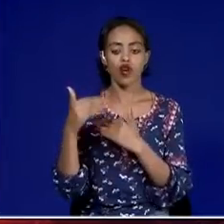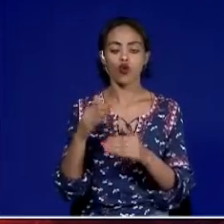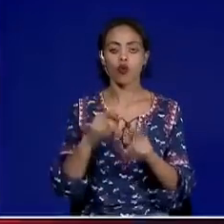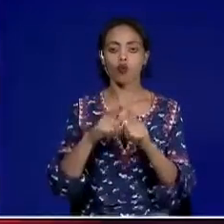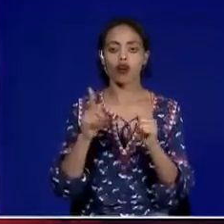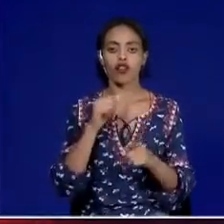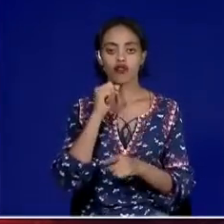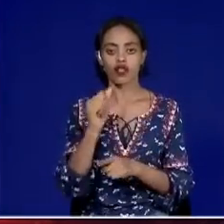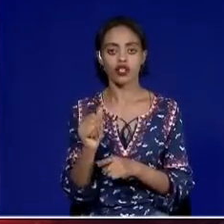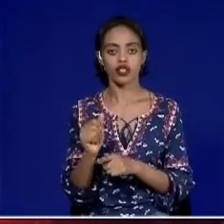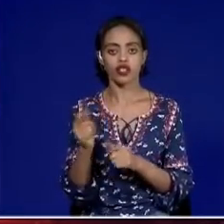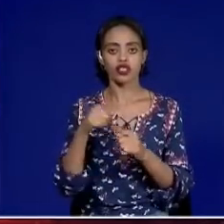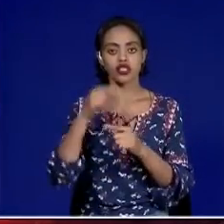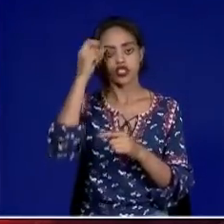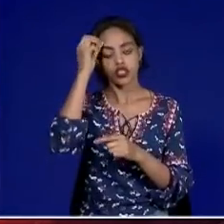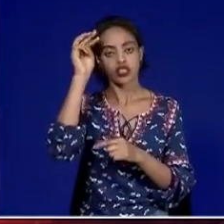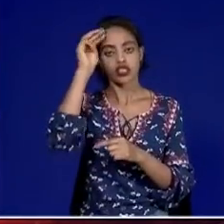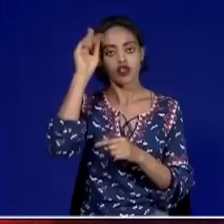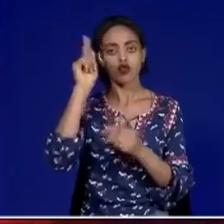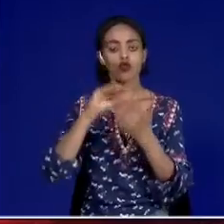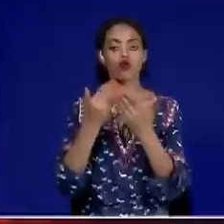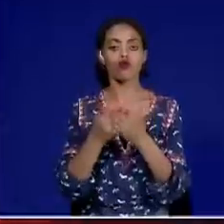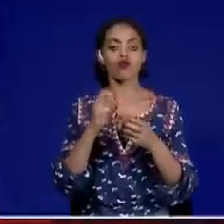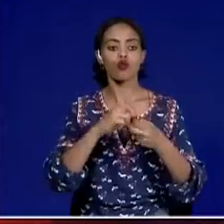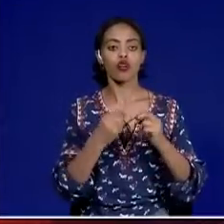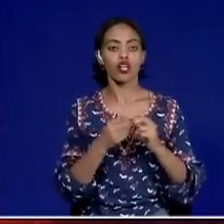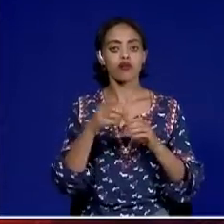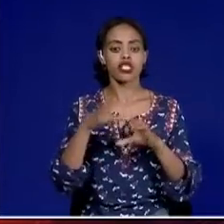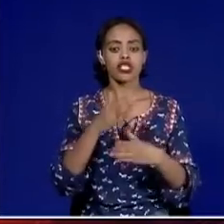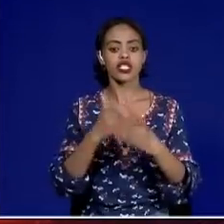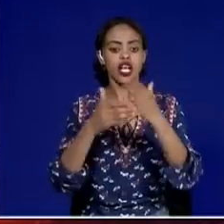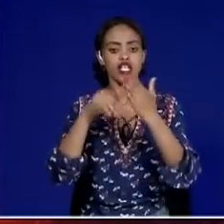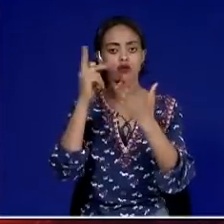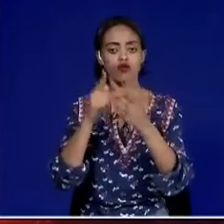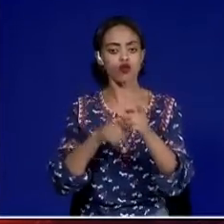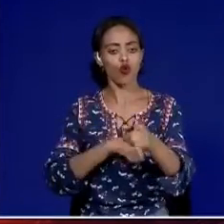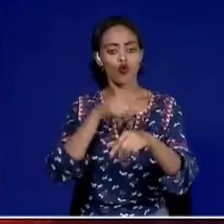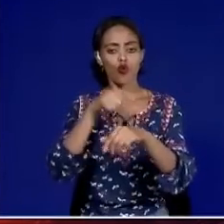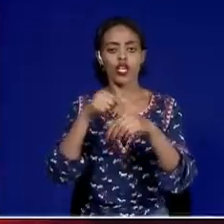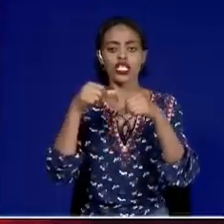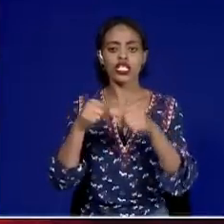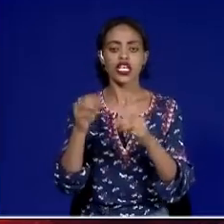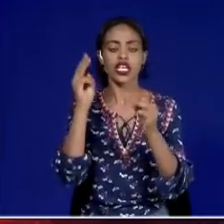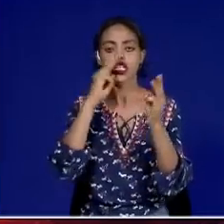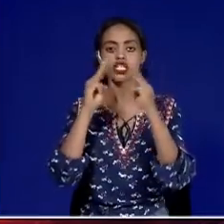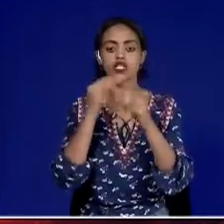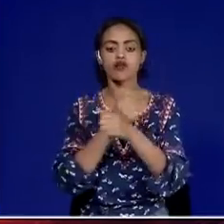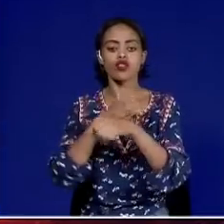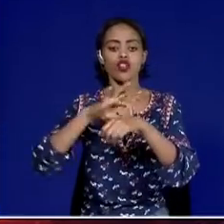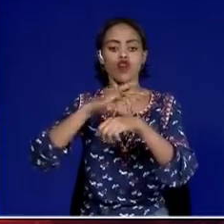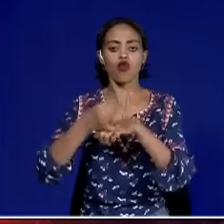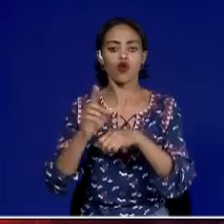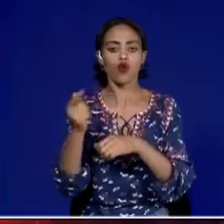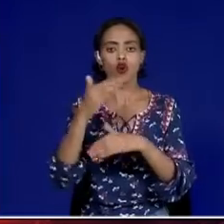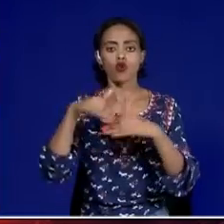الليل نبرت وردانا أساقات أبيا كتما ودسام روبوغنم اتزدحانت أبروجيكتن نوح وان تسانحت أغم مستمايز أرفا لنب مخانو